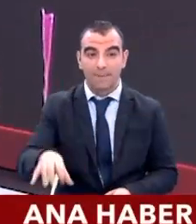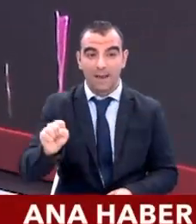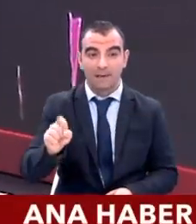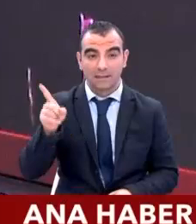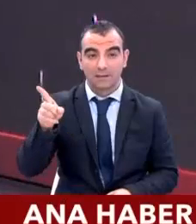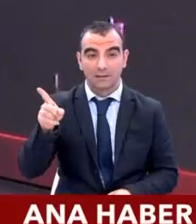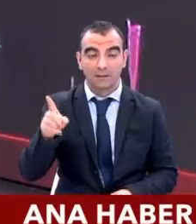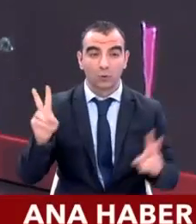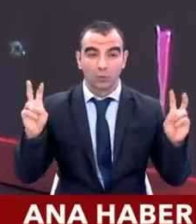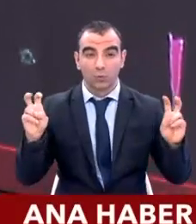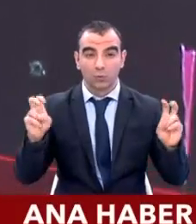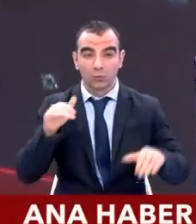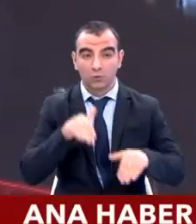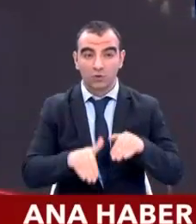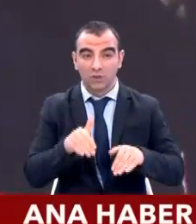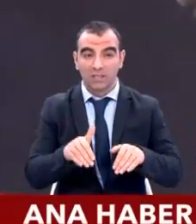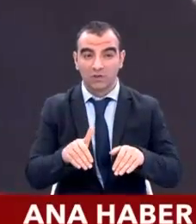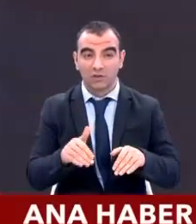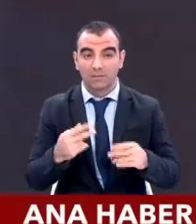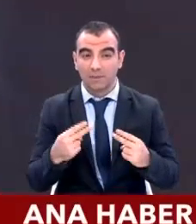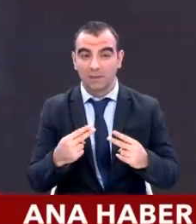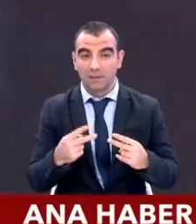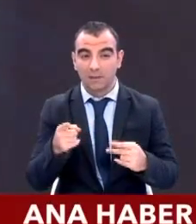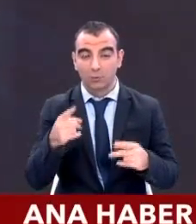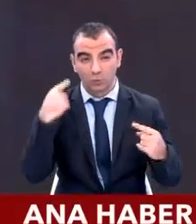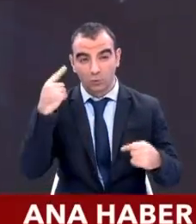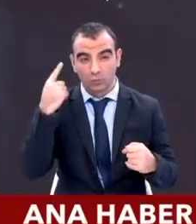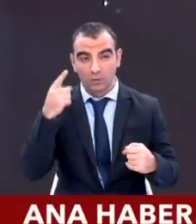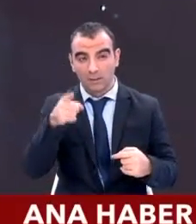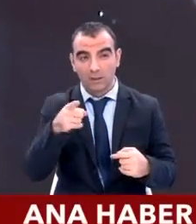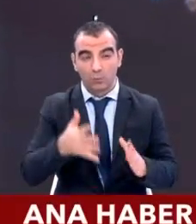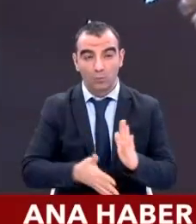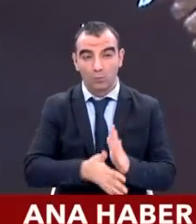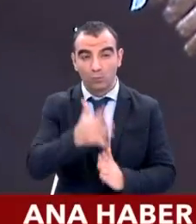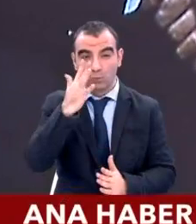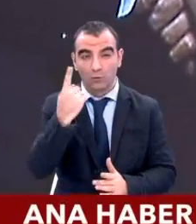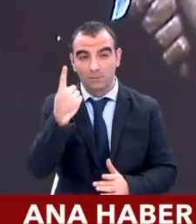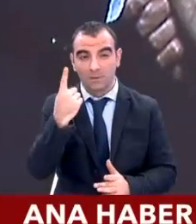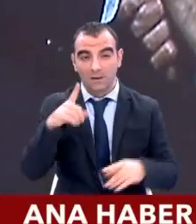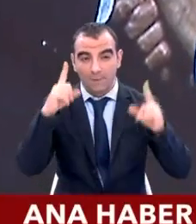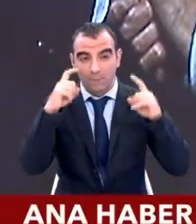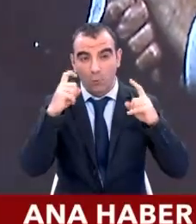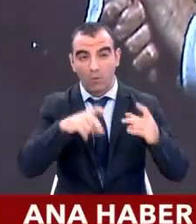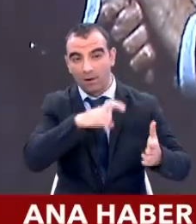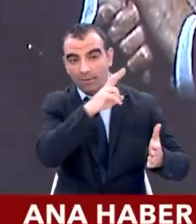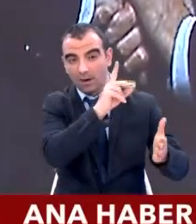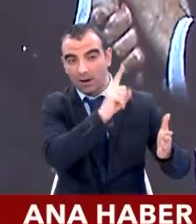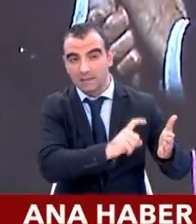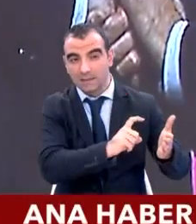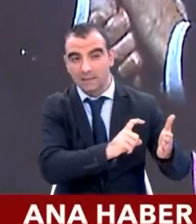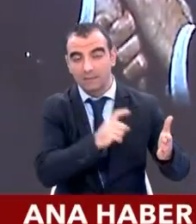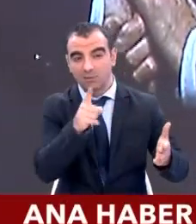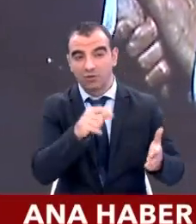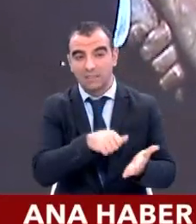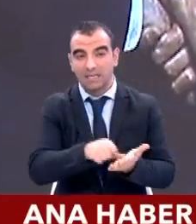konu seçim stratejisi ve bakılır devasa bir afiş asılmış yeter Söz